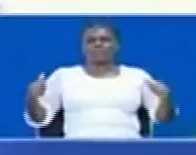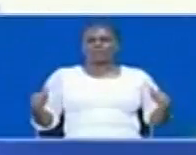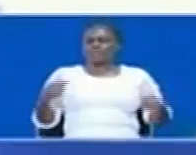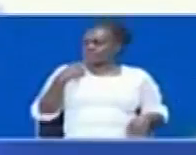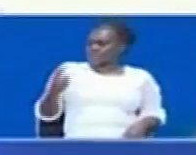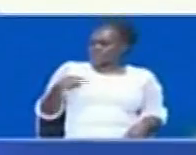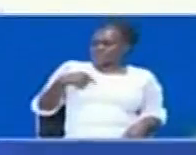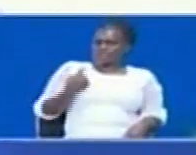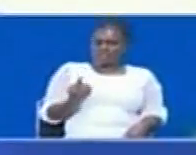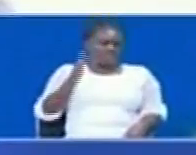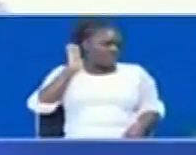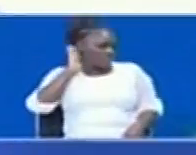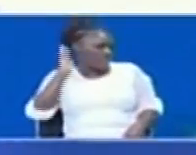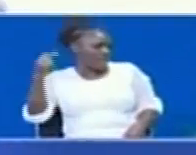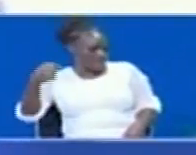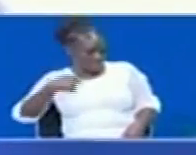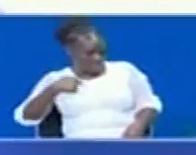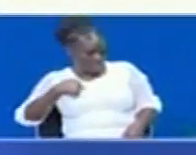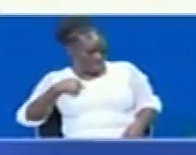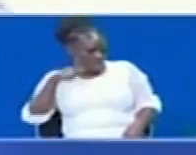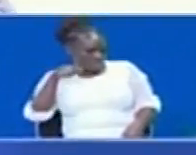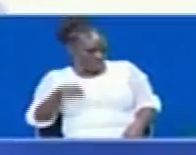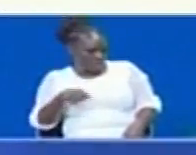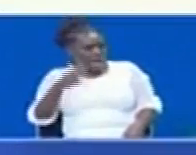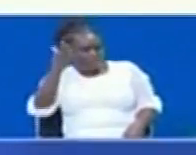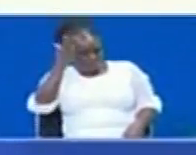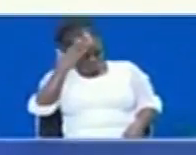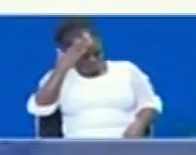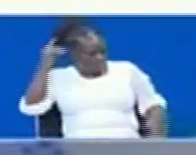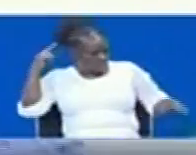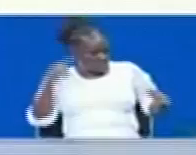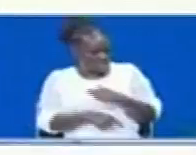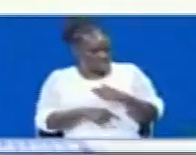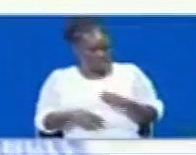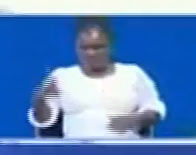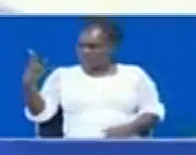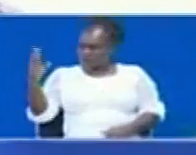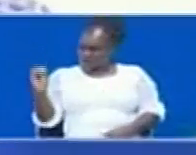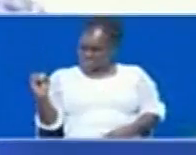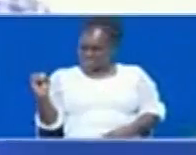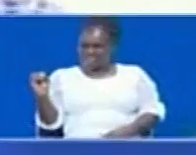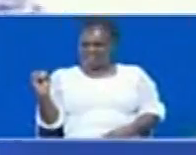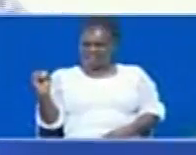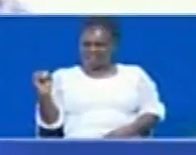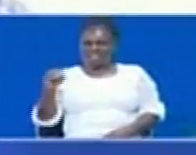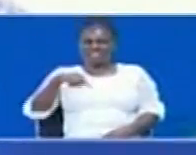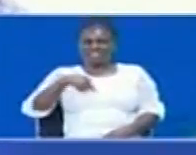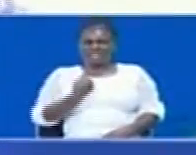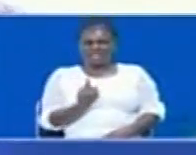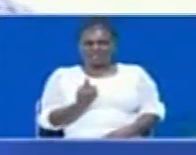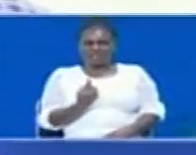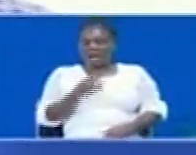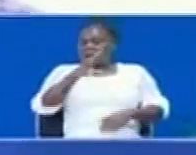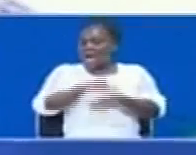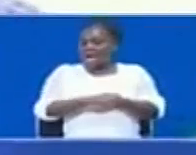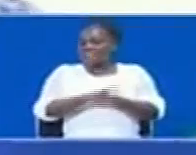Nikamwambia ninyi nisikize. Mimi hii ndio njia sisi huwa tunafuata. Hata hii 40% mmepata. Sisi viwandani saa ingine